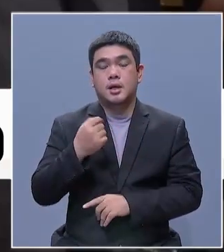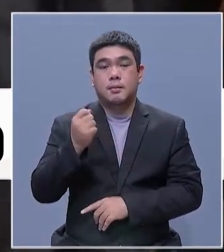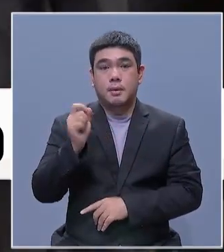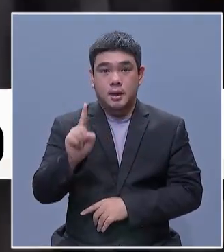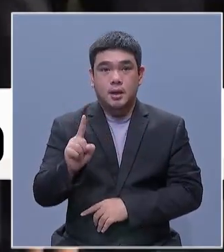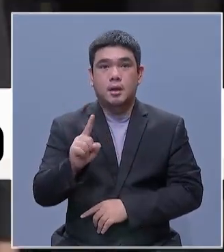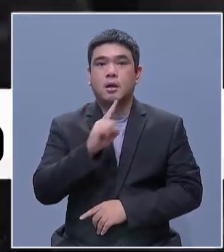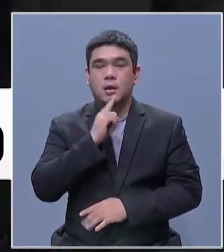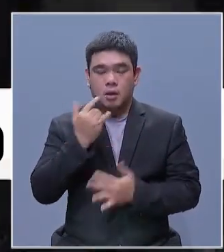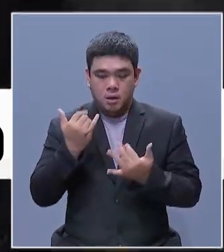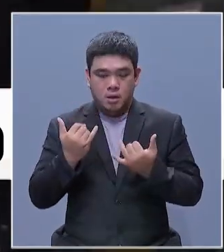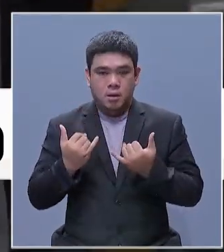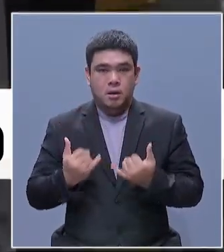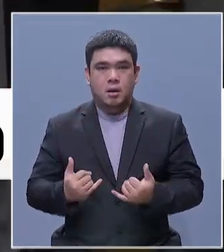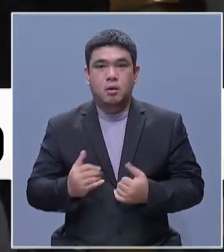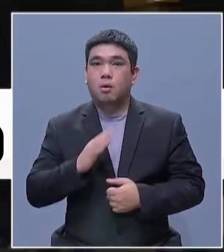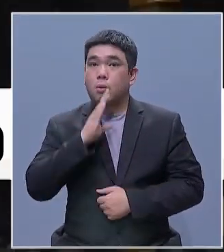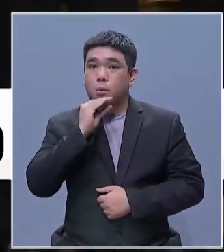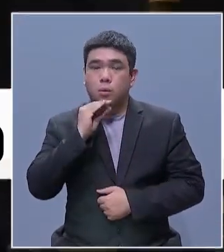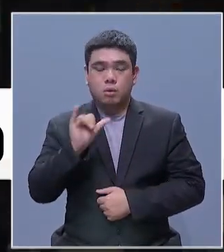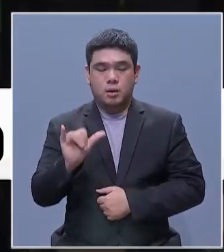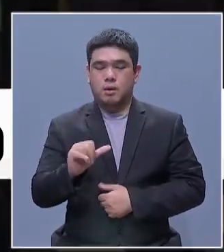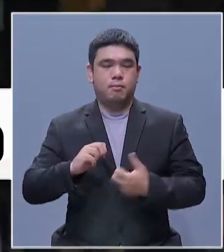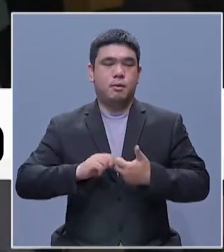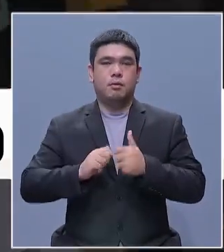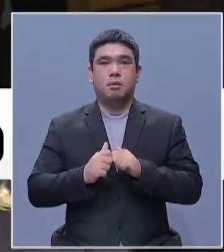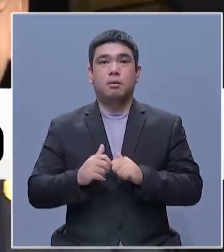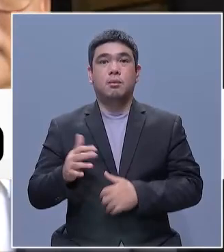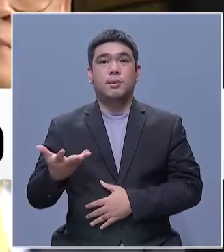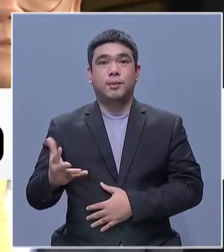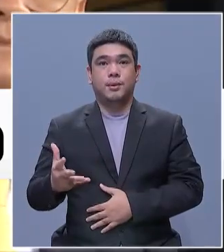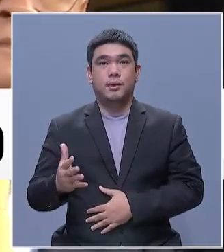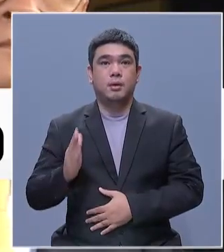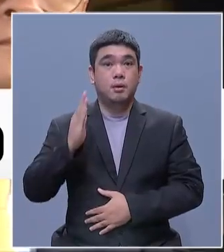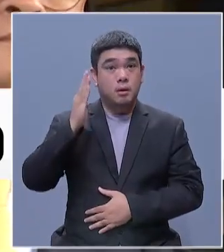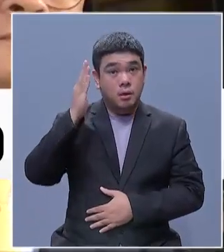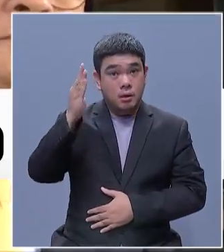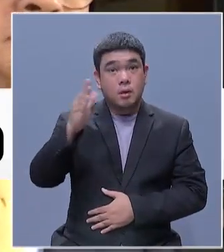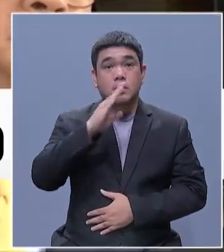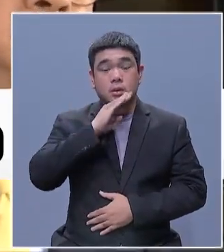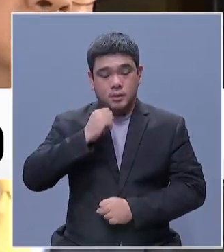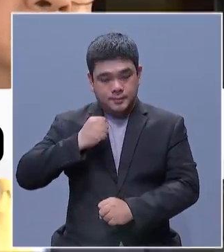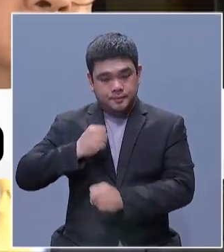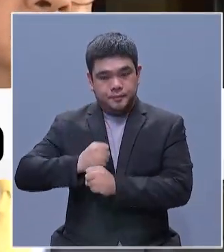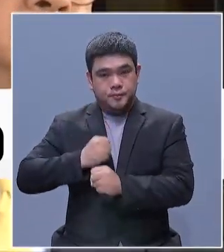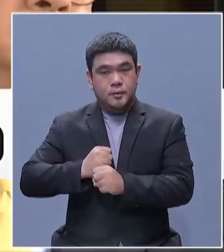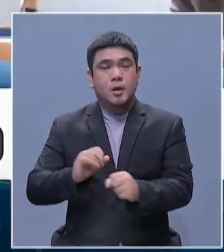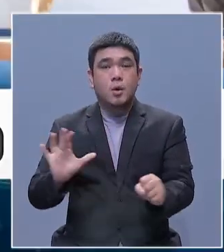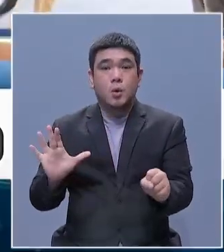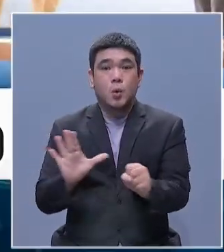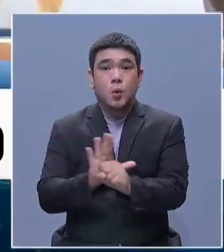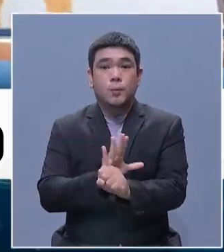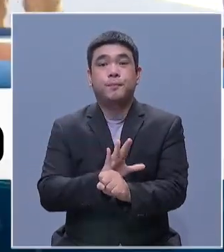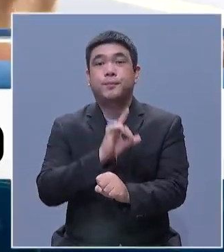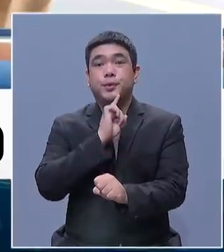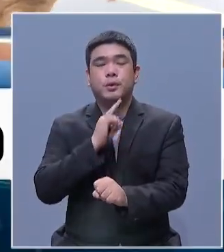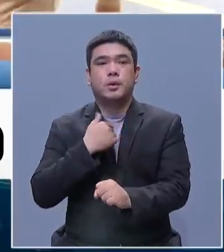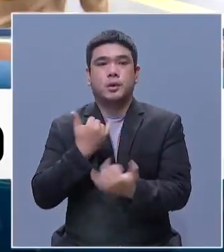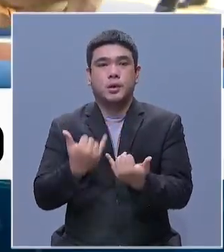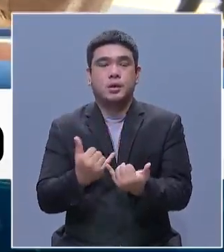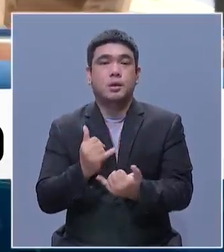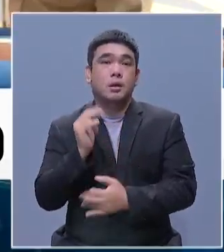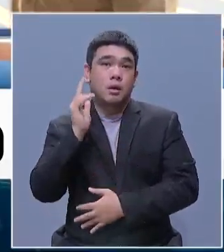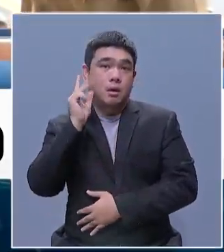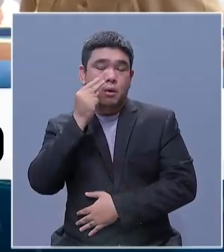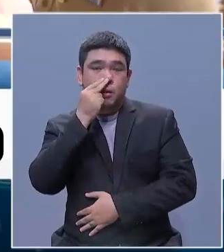นี้ก็ยืนยันว่าไม่ได้มีปัญหาใดๆทั้งสิ้นนะคะเพราะว่าสมช.ปฏิบัติงานได้อย่างเต็มสมรรถภาพอยู่แล้วบรรยากาศการ